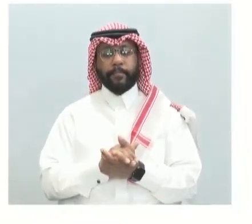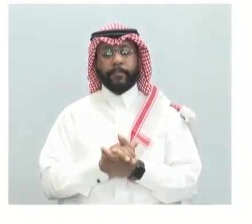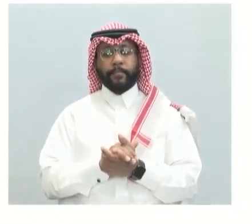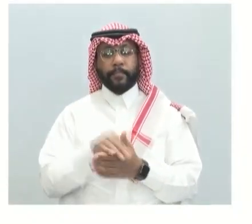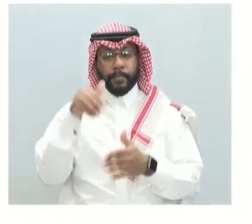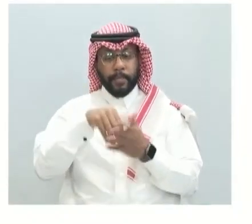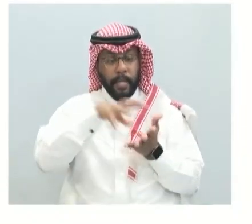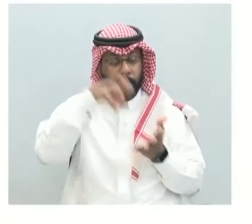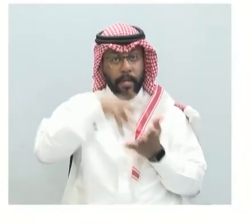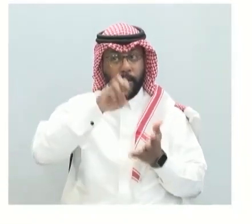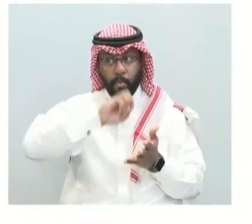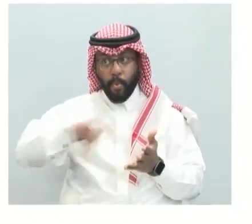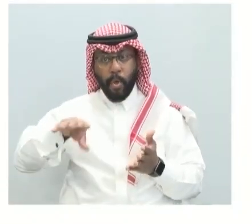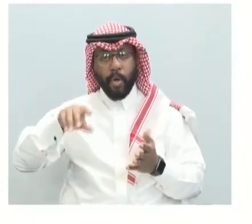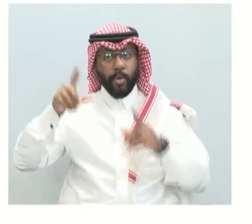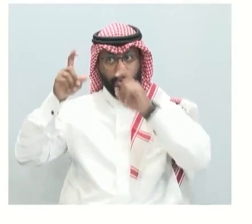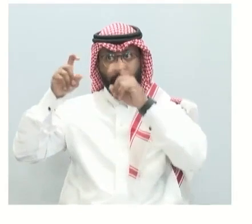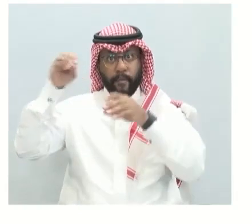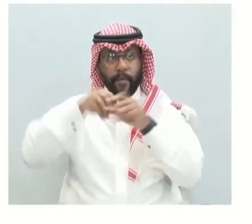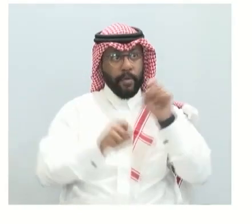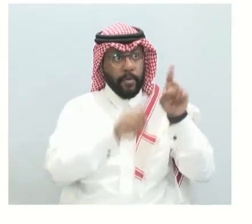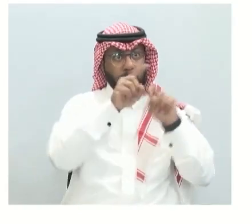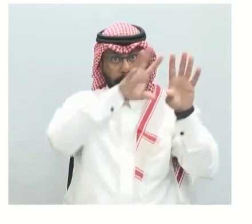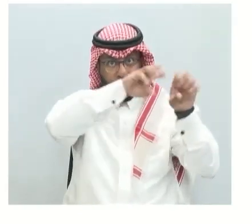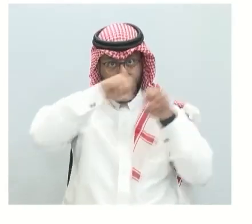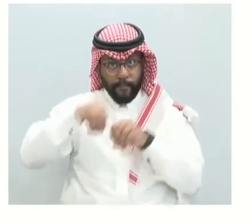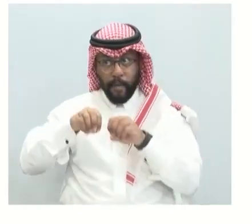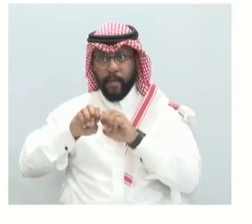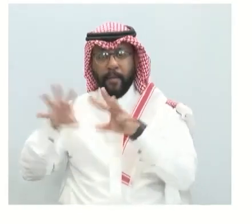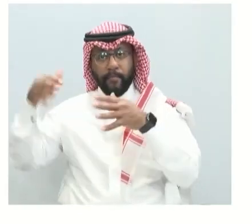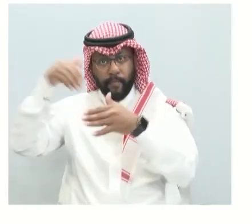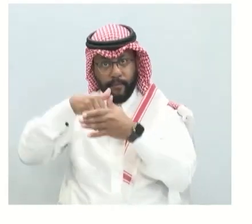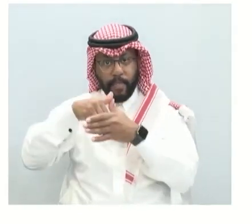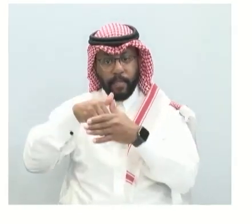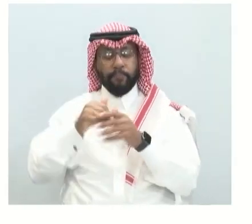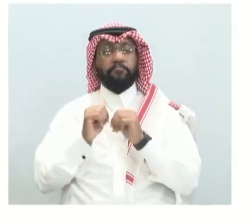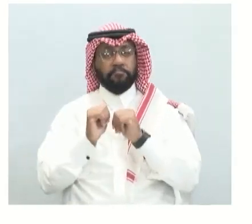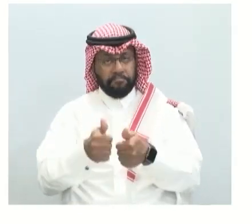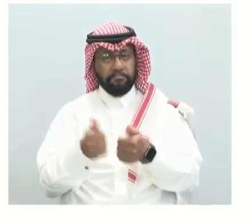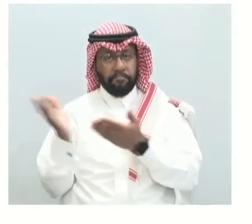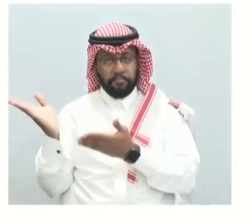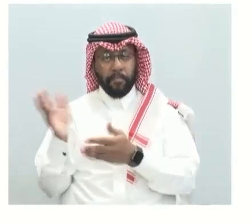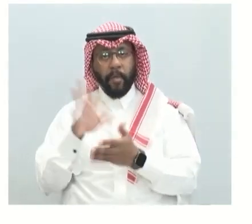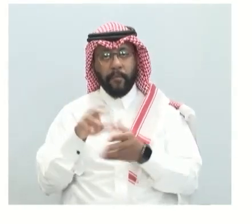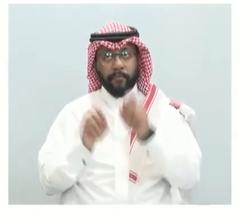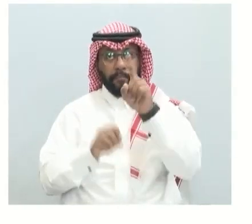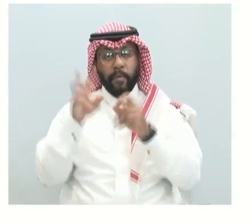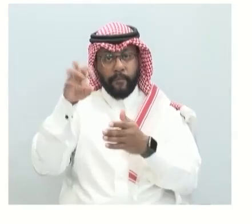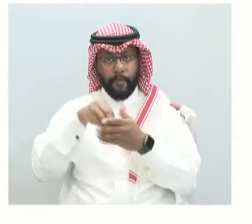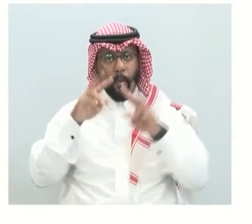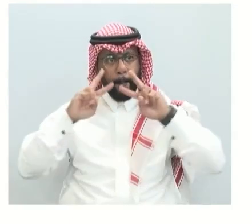هل نستطيع نسخ وتنزيل الصور من الانترنت ايضا راينا ان نستطيع استخدام هذه الخاصيه من خلال ادوات